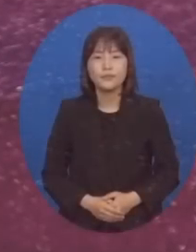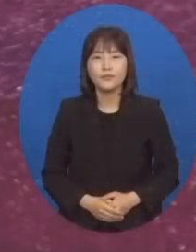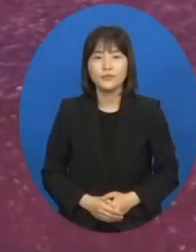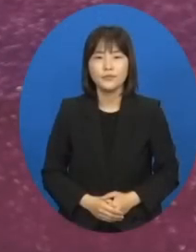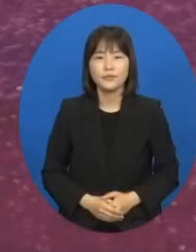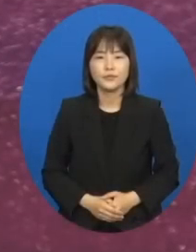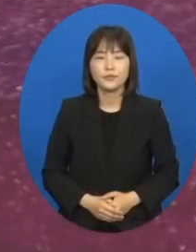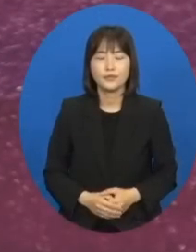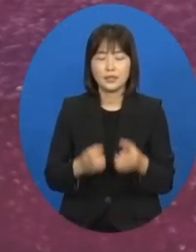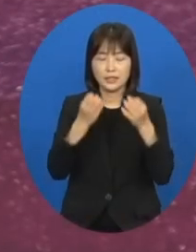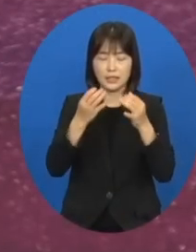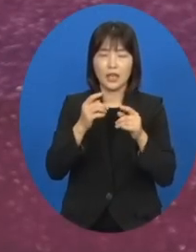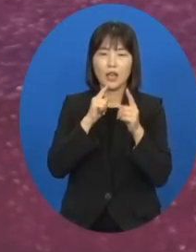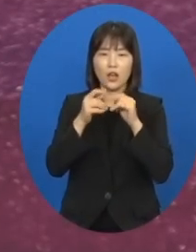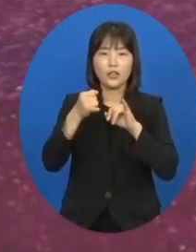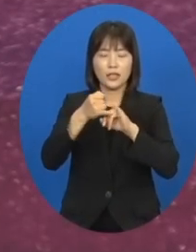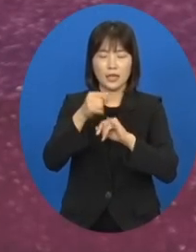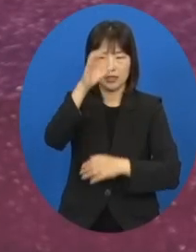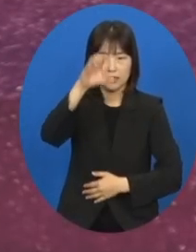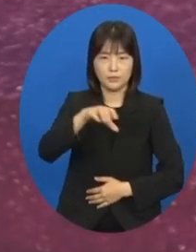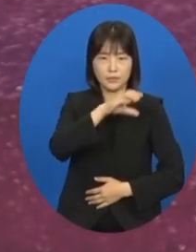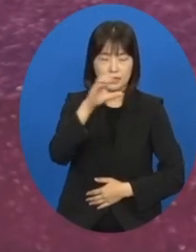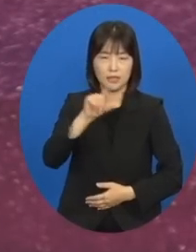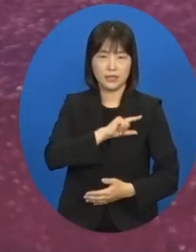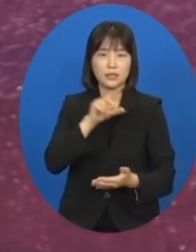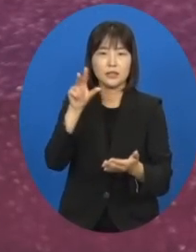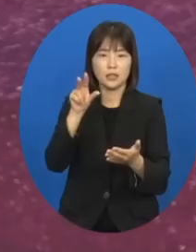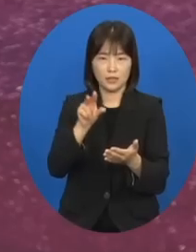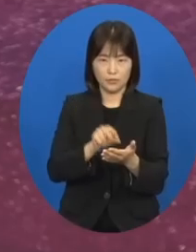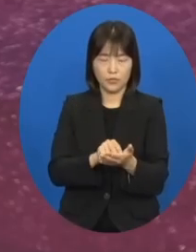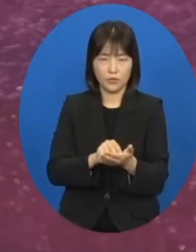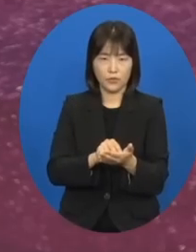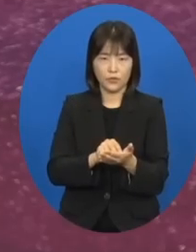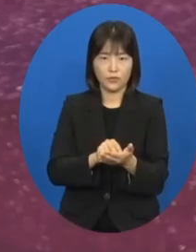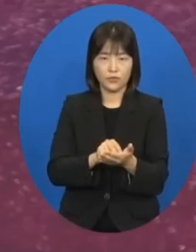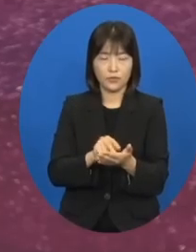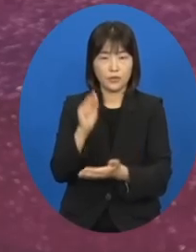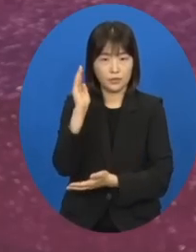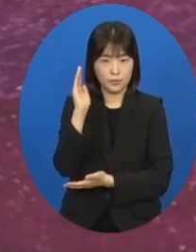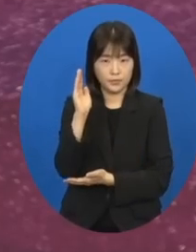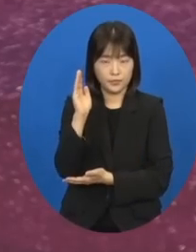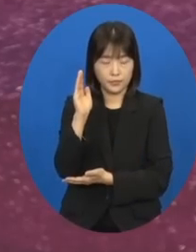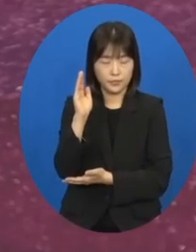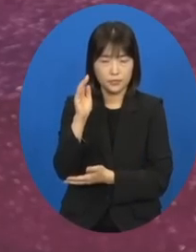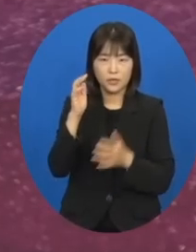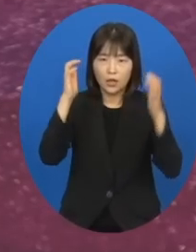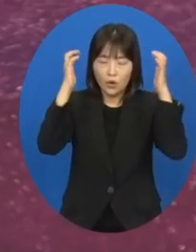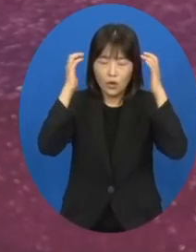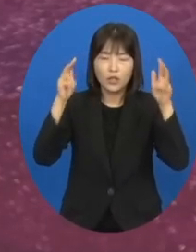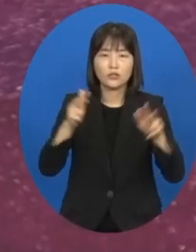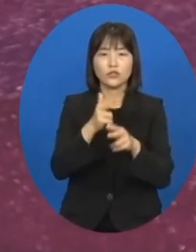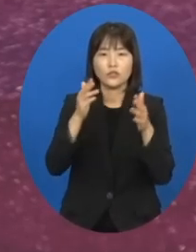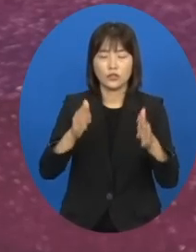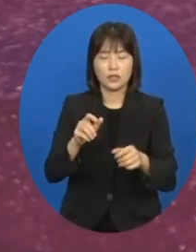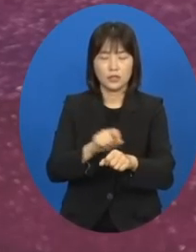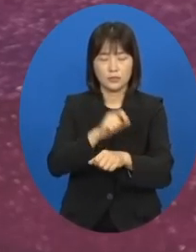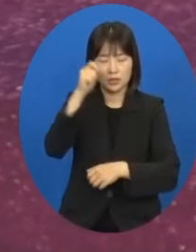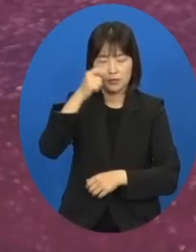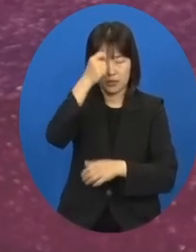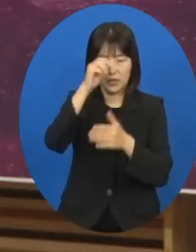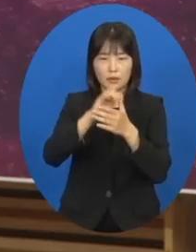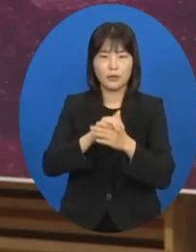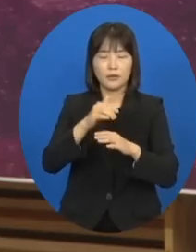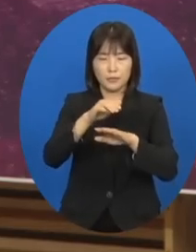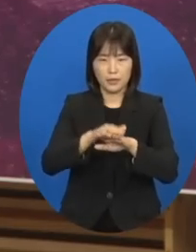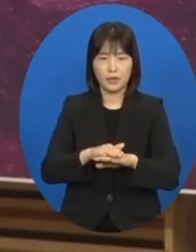우리 새 언약의 십자가 나는 제목의 말씀을 우리 고난 주간 특별 새벽기도회 우리 십자가 부흥회